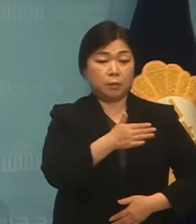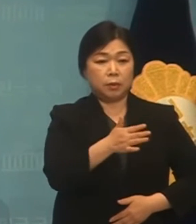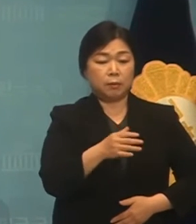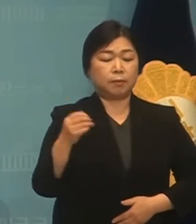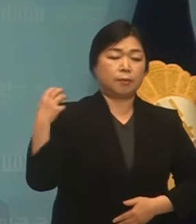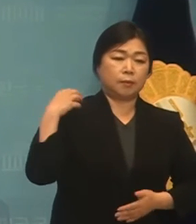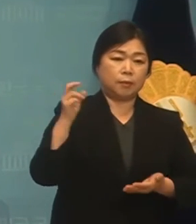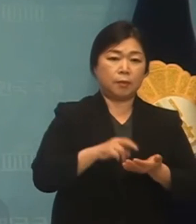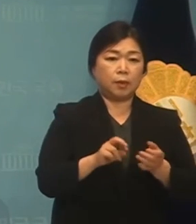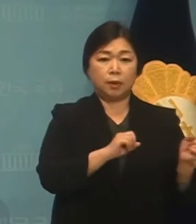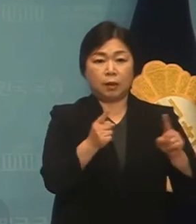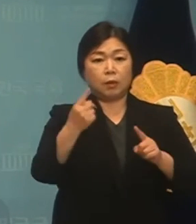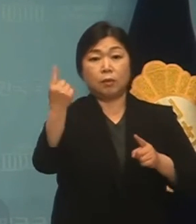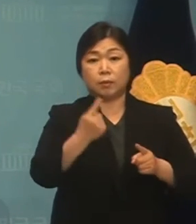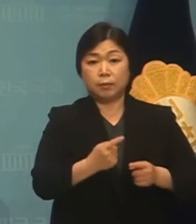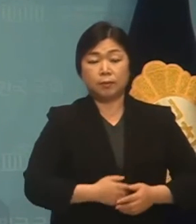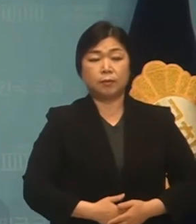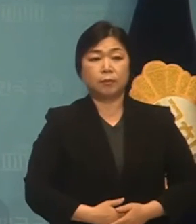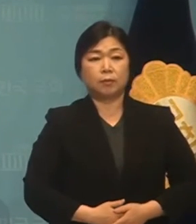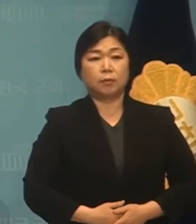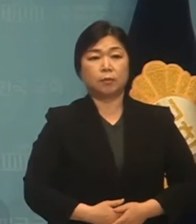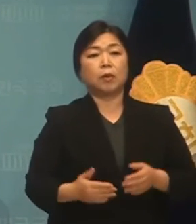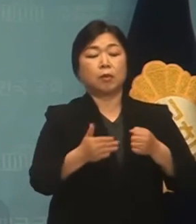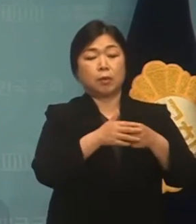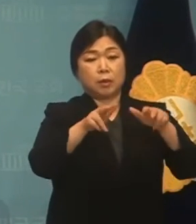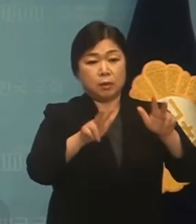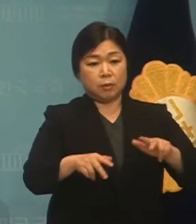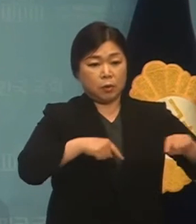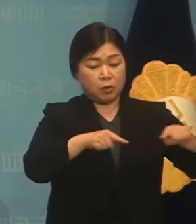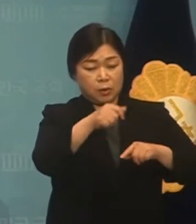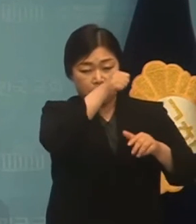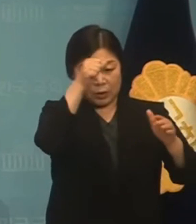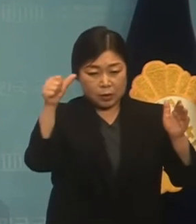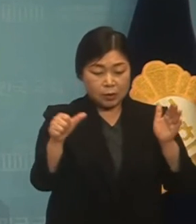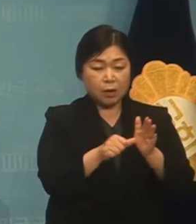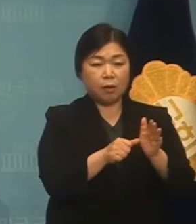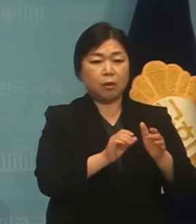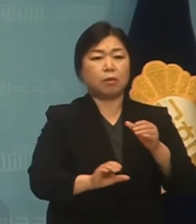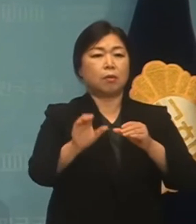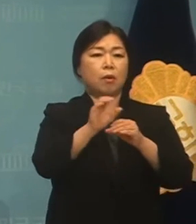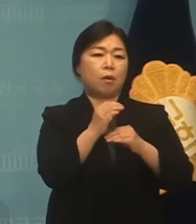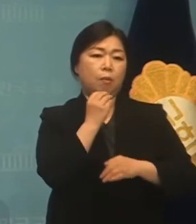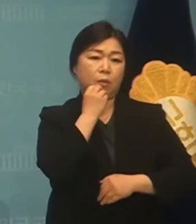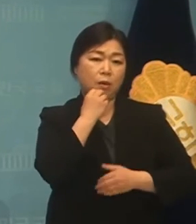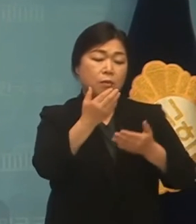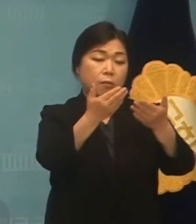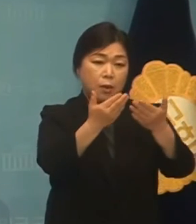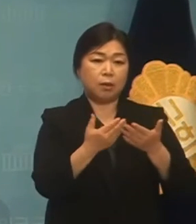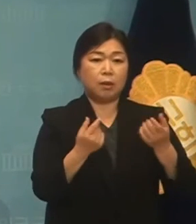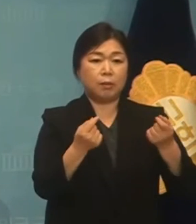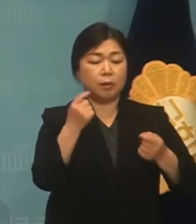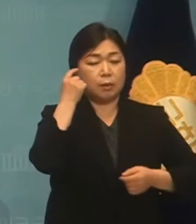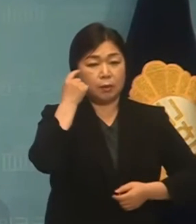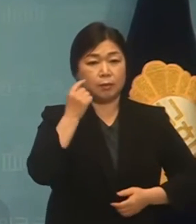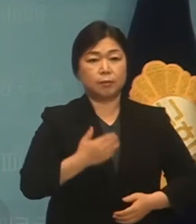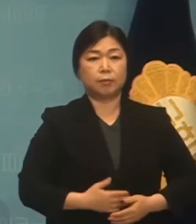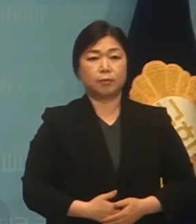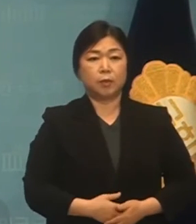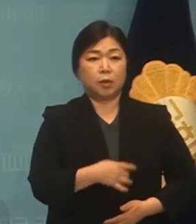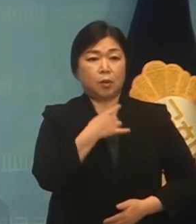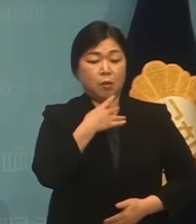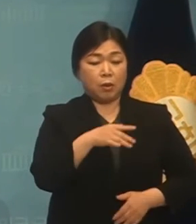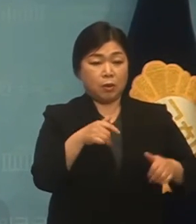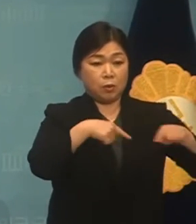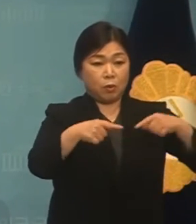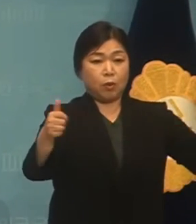살아가 돌아왔습니다. 그래서 지금 저희 정치 인생은 덤으로 사는 정치 인생이라고 생각합니다. 오로지